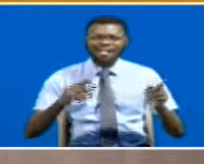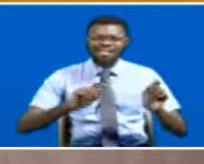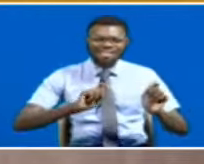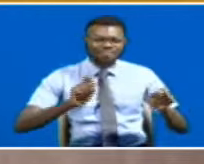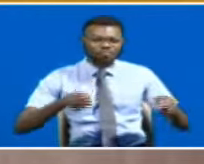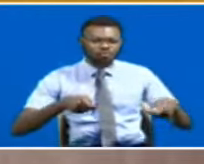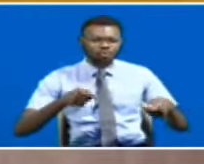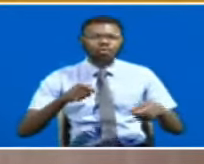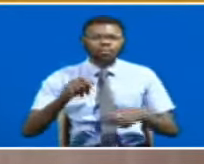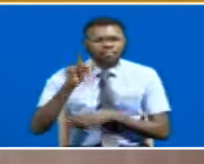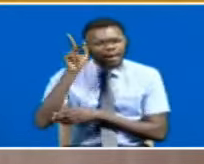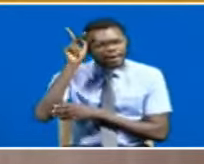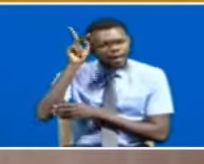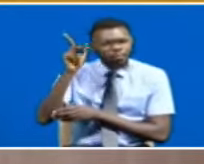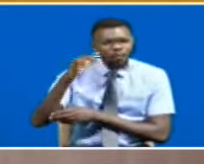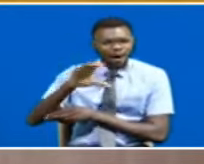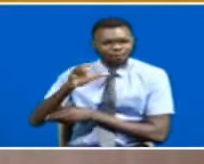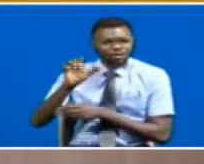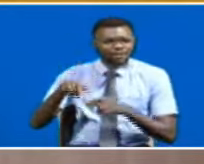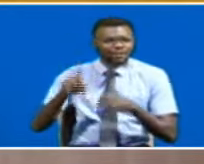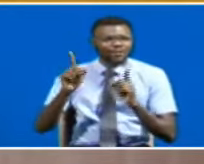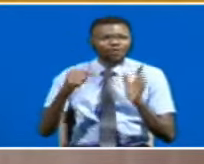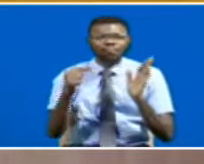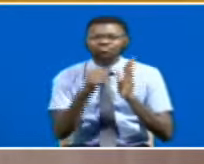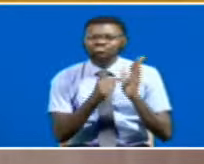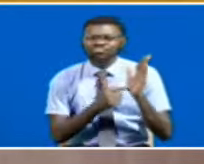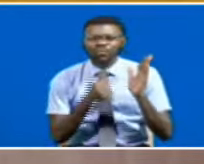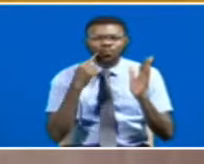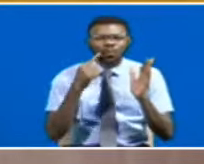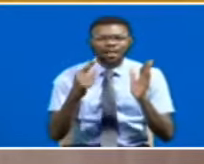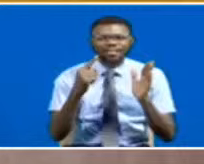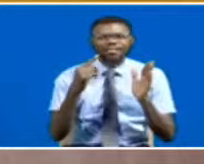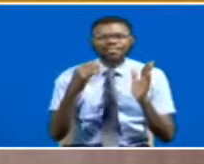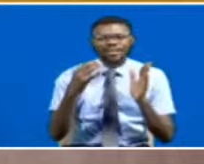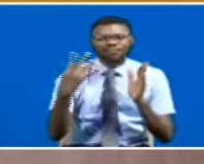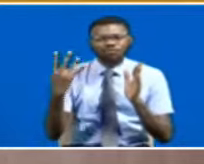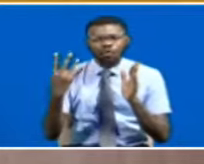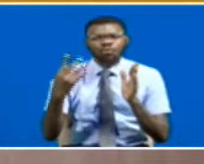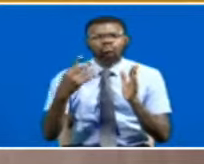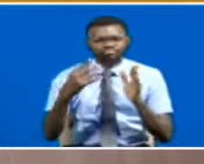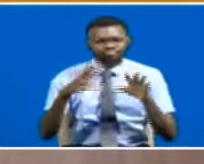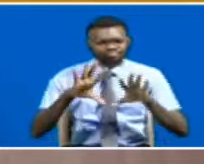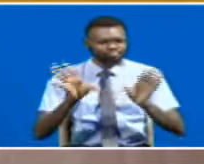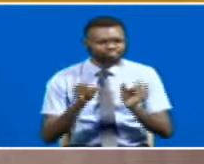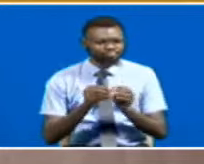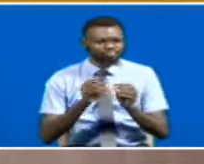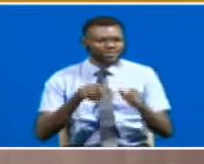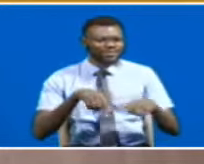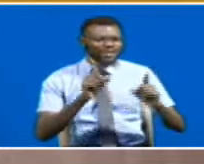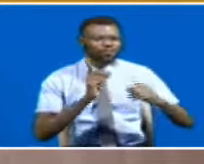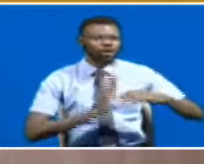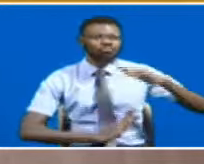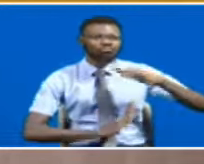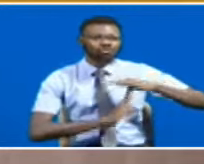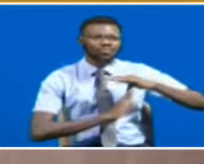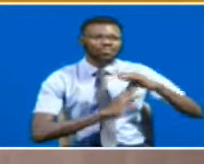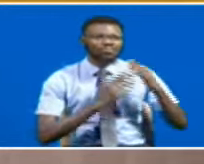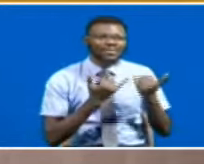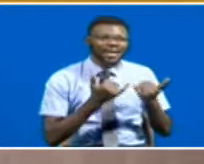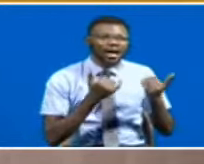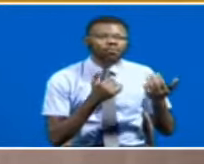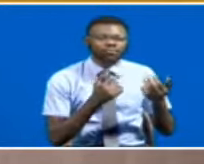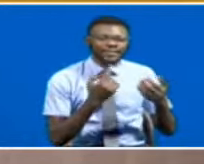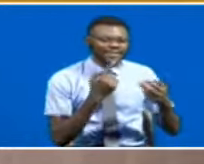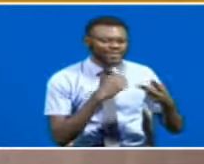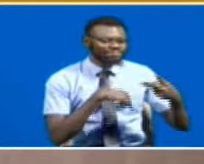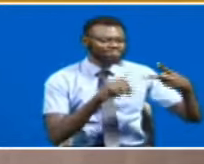Kiambu. Mapwanya aliandikisha alama 134 kwa jumla na kuchukua uongozi. Mapwanya anatafuta ama